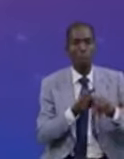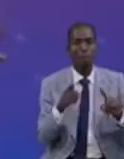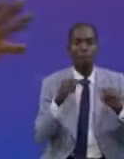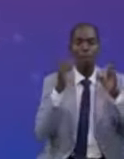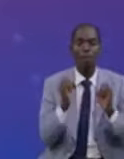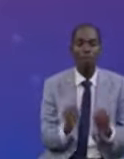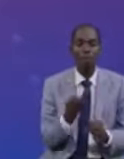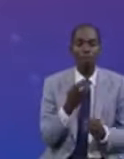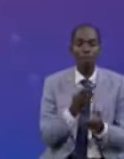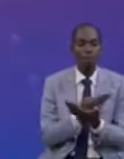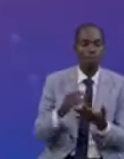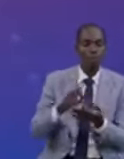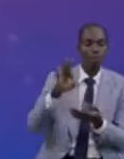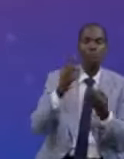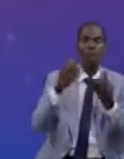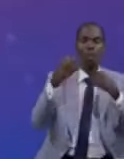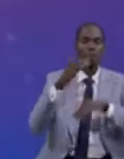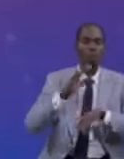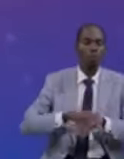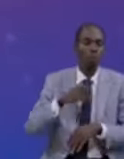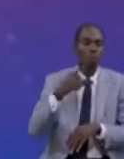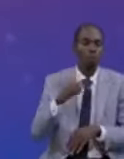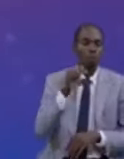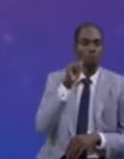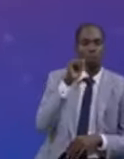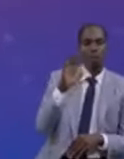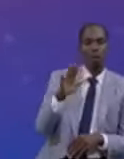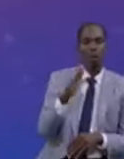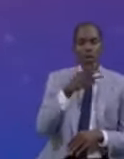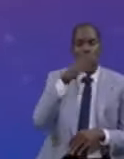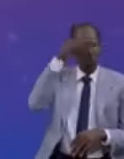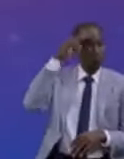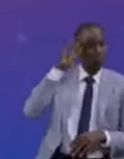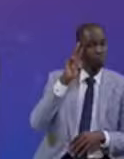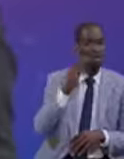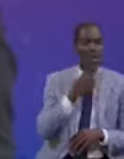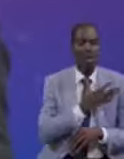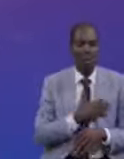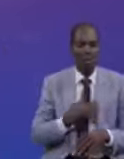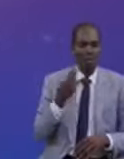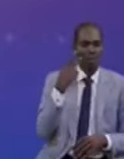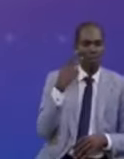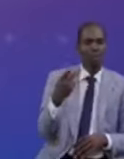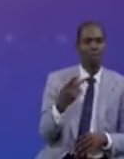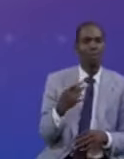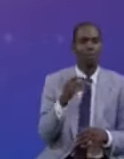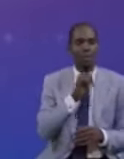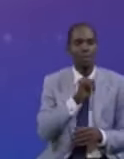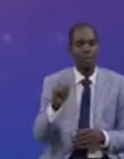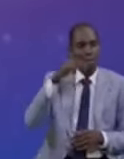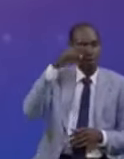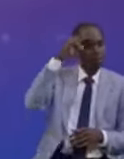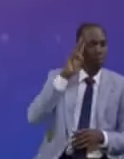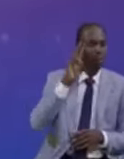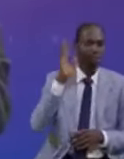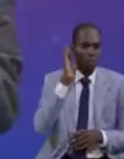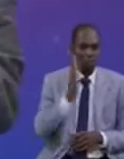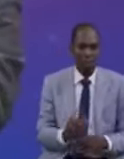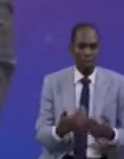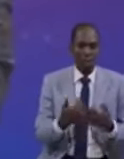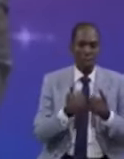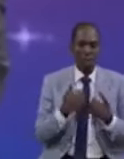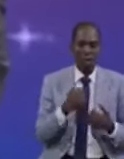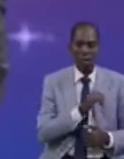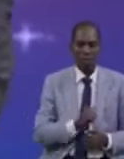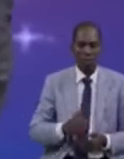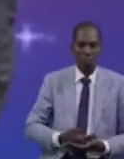dominé est venu sur elle et on dit voici la vieille sera enceinte